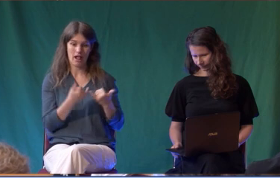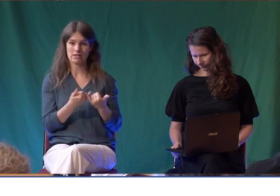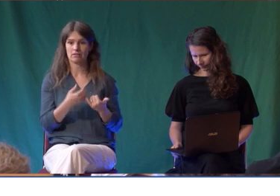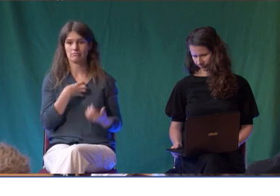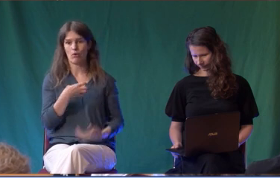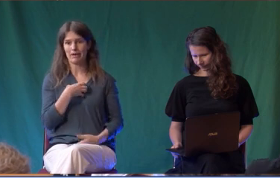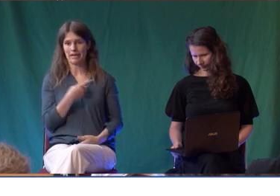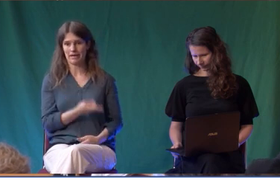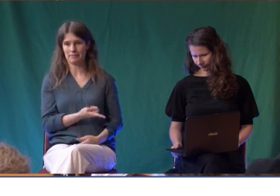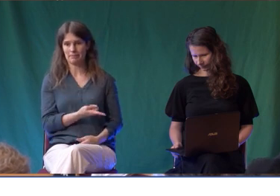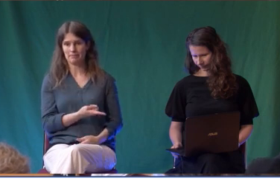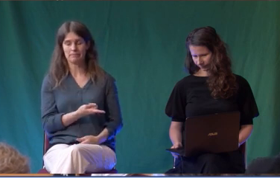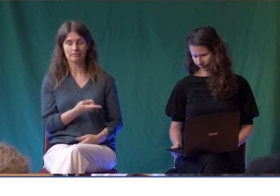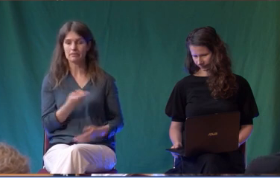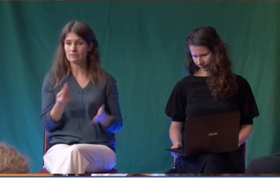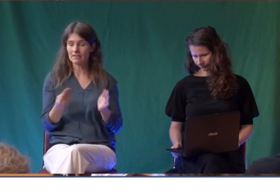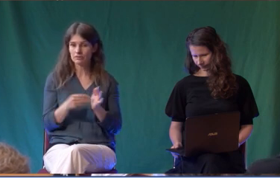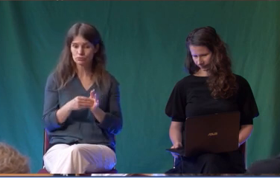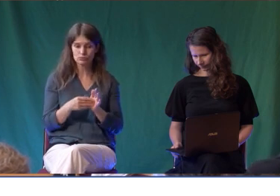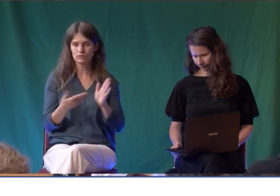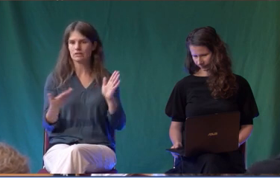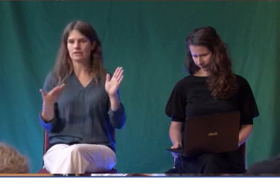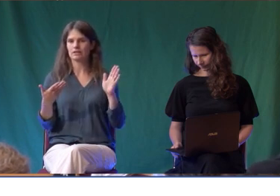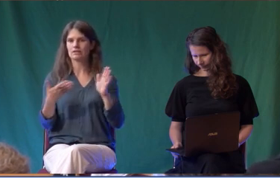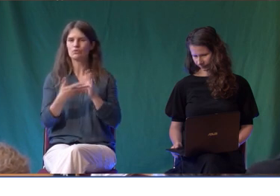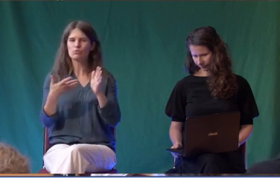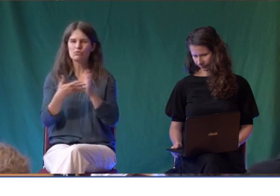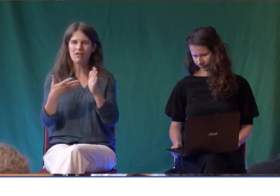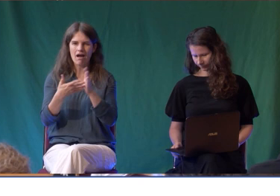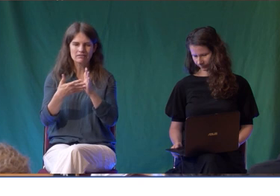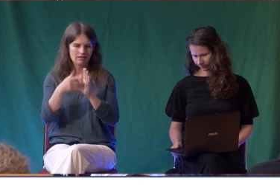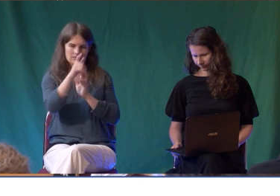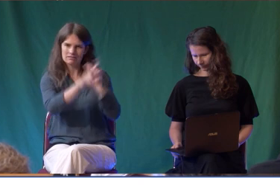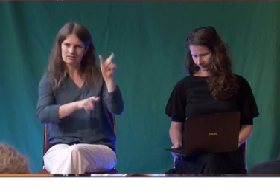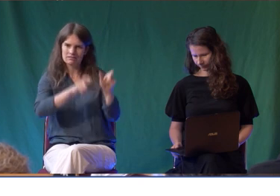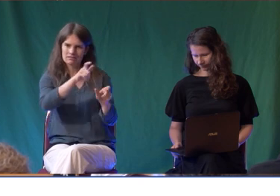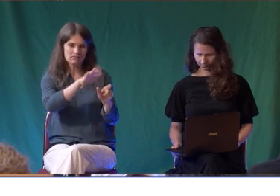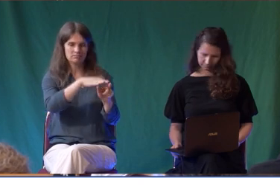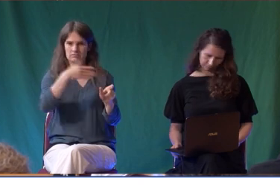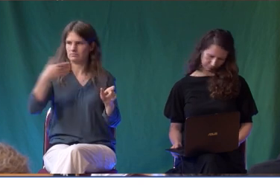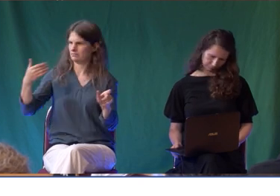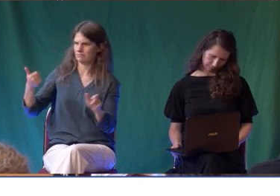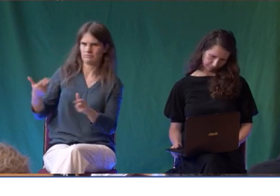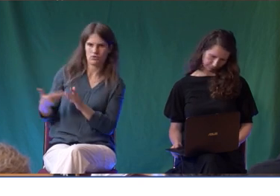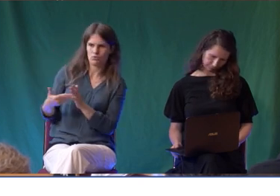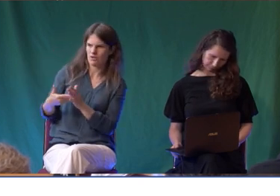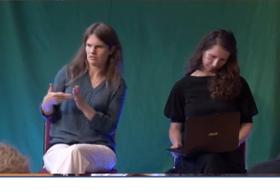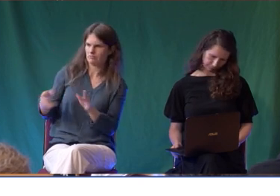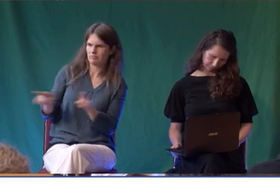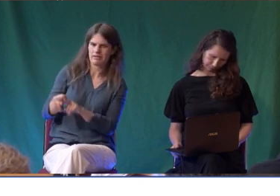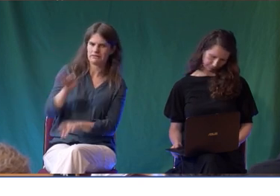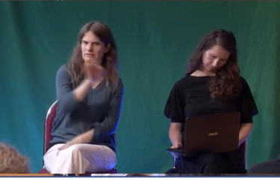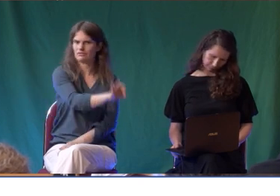eine weitere Schwierigkeit sind die Gutachten die sind oft nicht gut gemacht